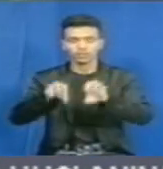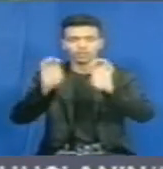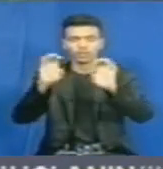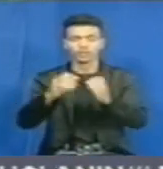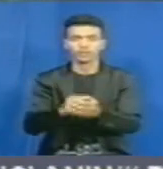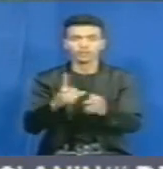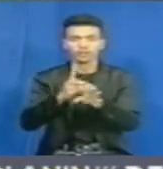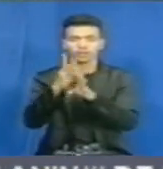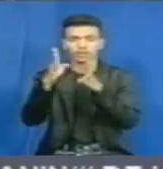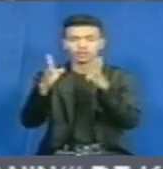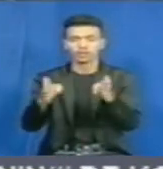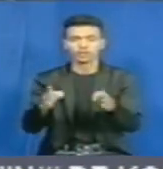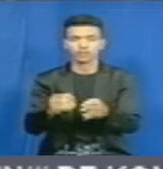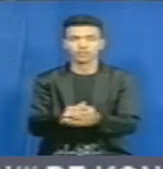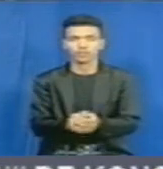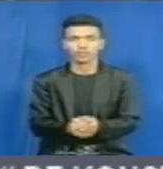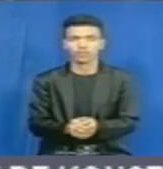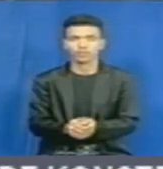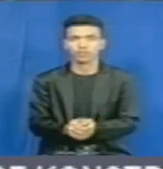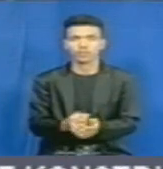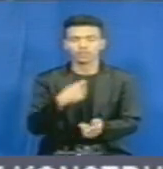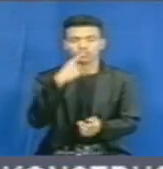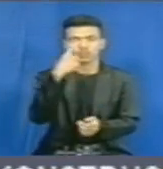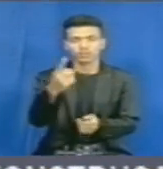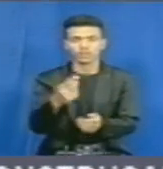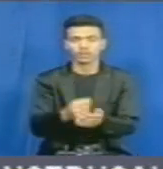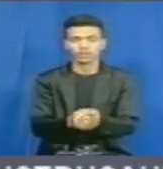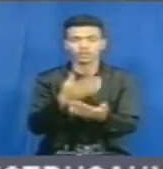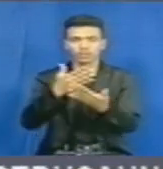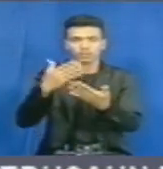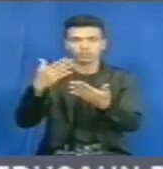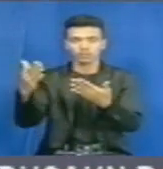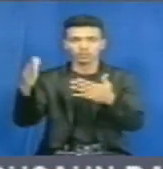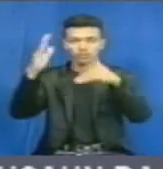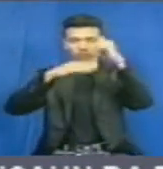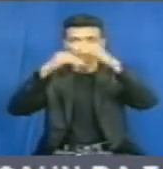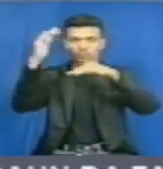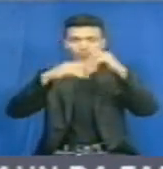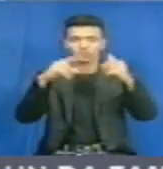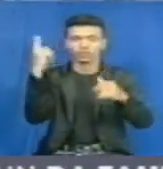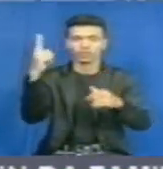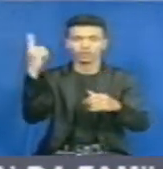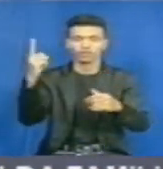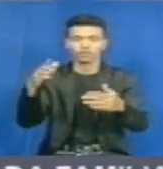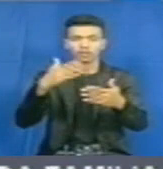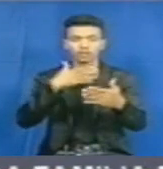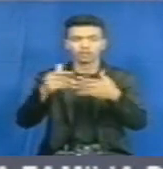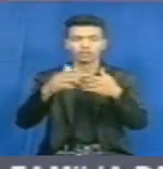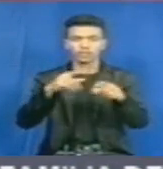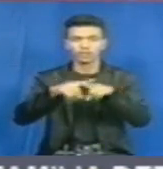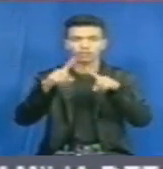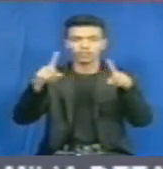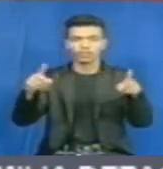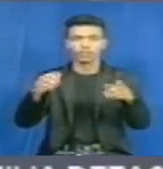diretora empresa Aquarius Genoveva Pereira Gonçalves Ateten Preço sasan construção sena fati normal, mai be tinta det